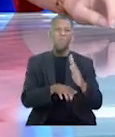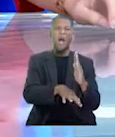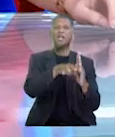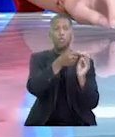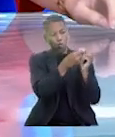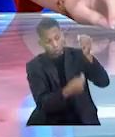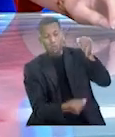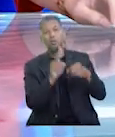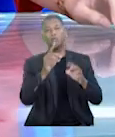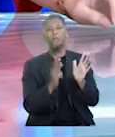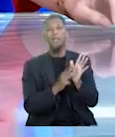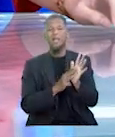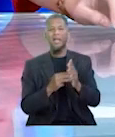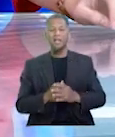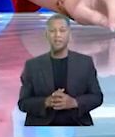banjir hingga 1 meter.